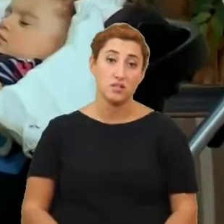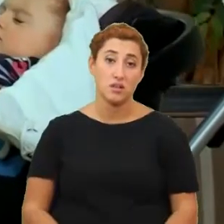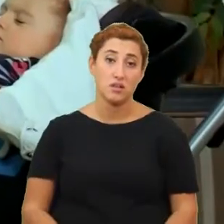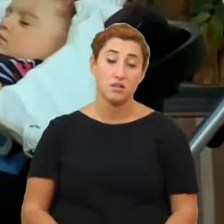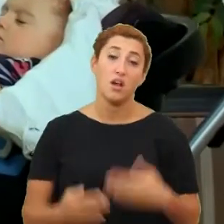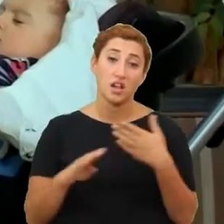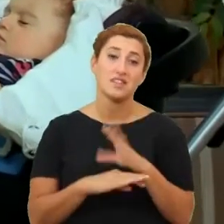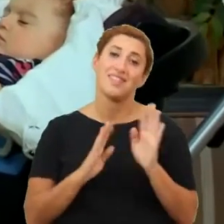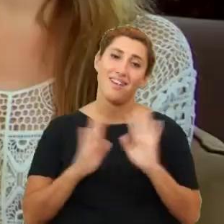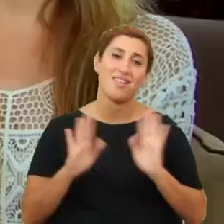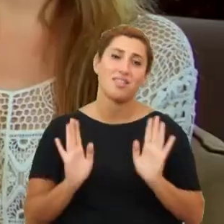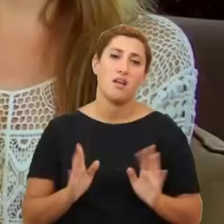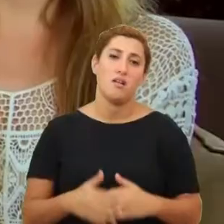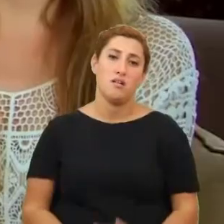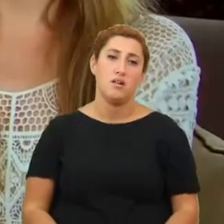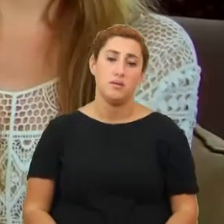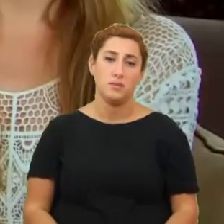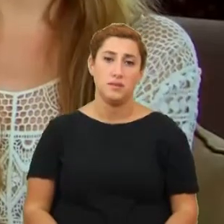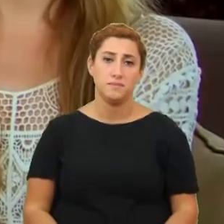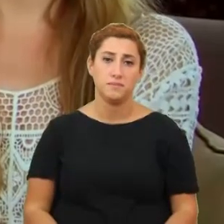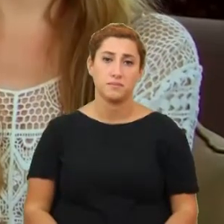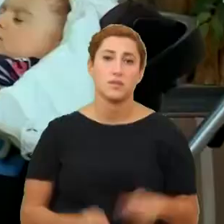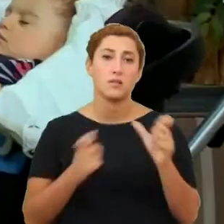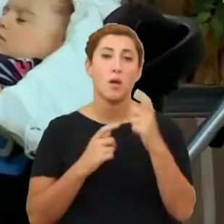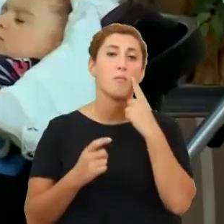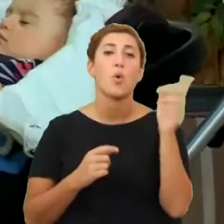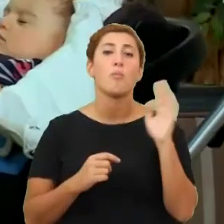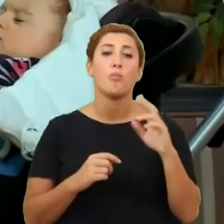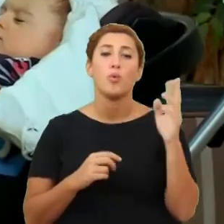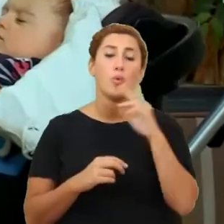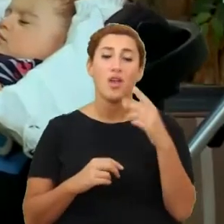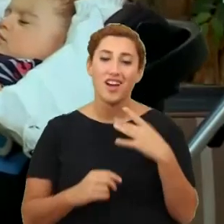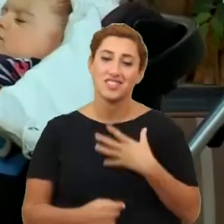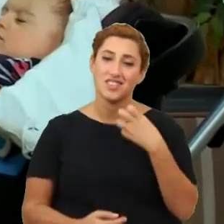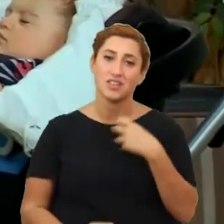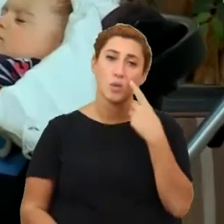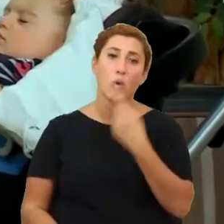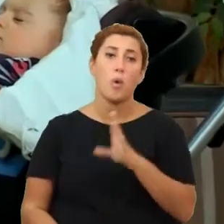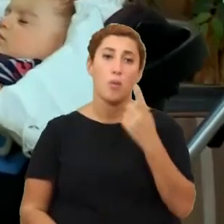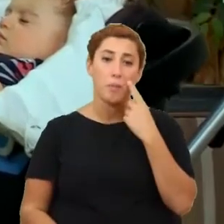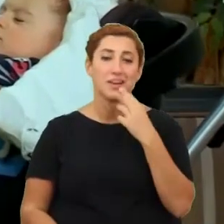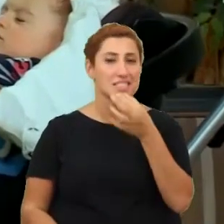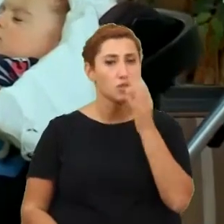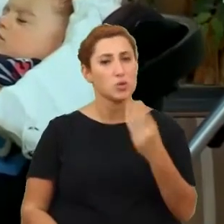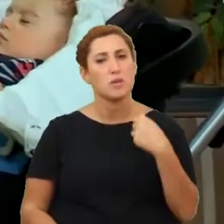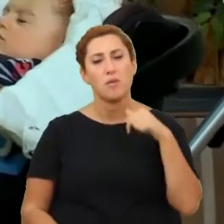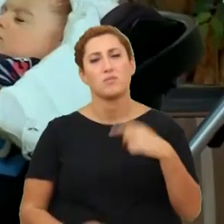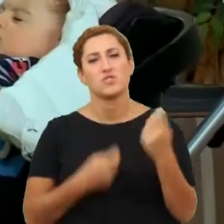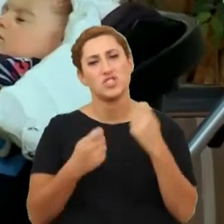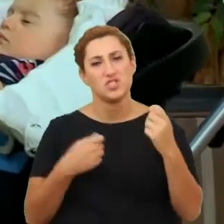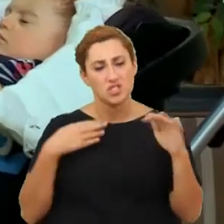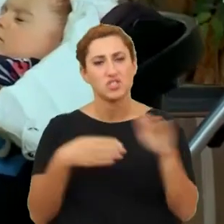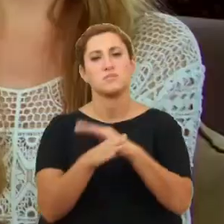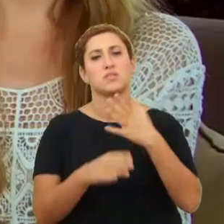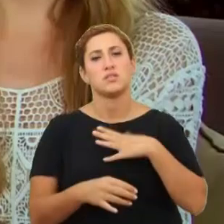Yani hakikaten yeter ama yani. Yani Sarp görmüyor mu ya rüyamın çektiklerini? Bakın müsaadenizle ben artık bu işe bir